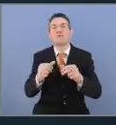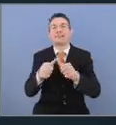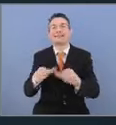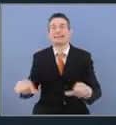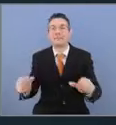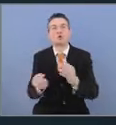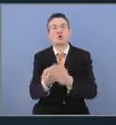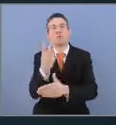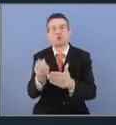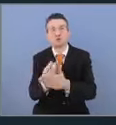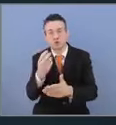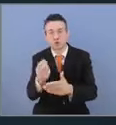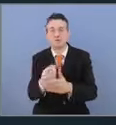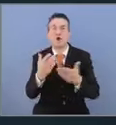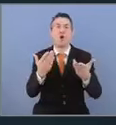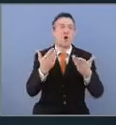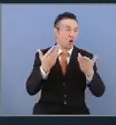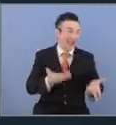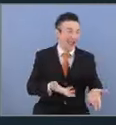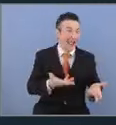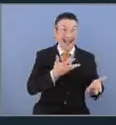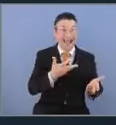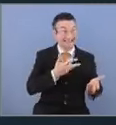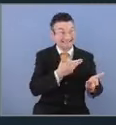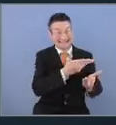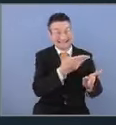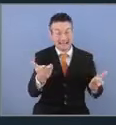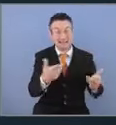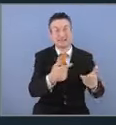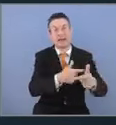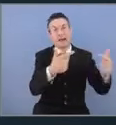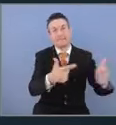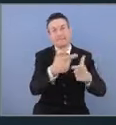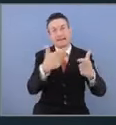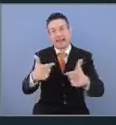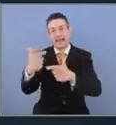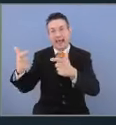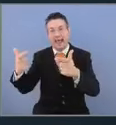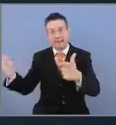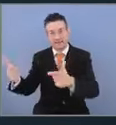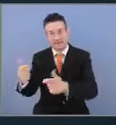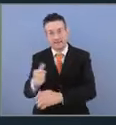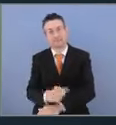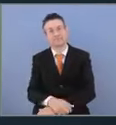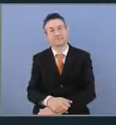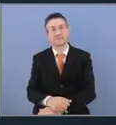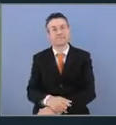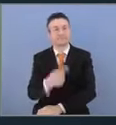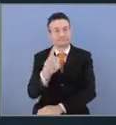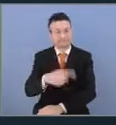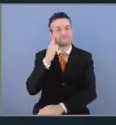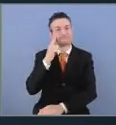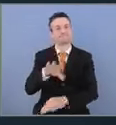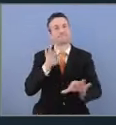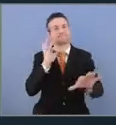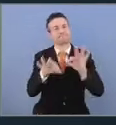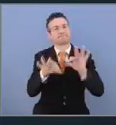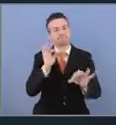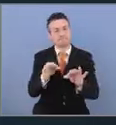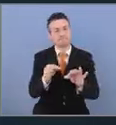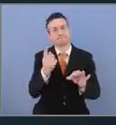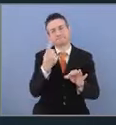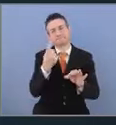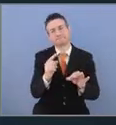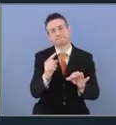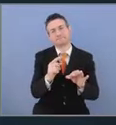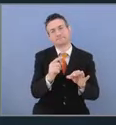produttivi esistenti. Questo con una politica che diciamo fa anche mette anche a fattor comune le opportunità che si aprono